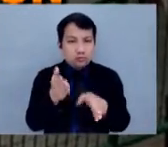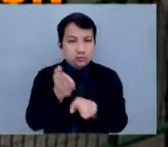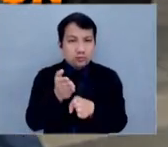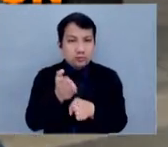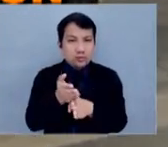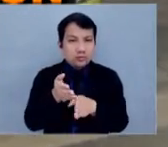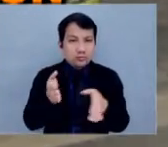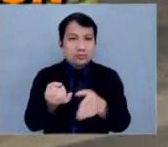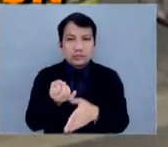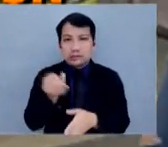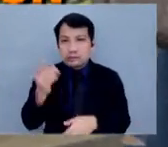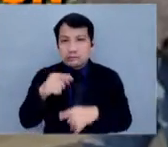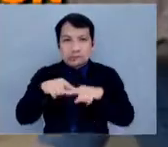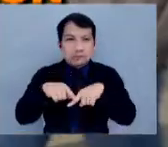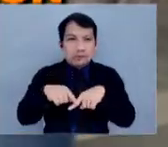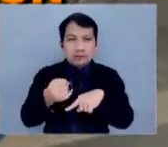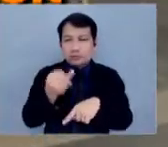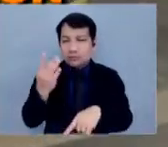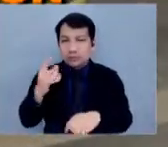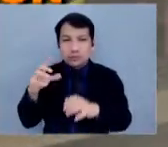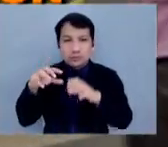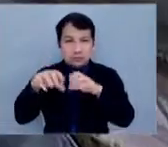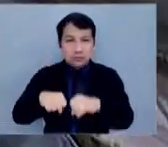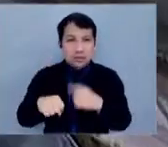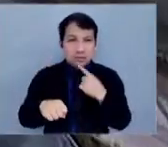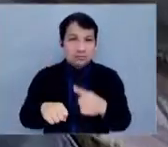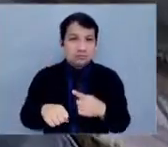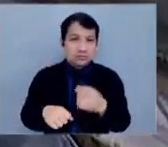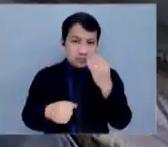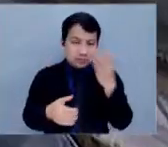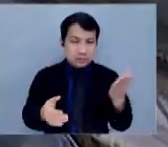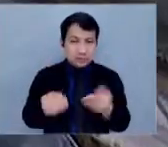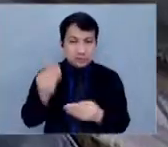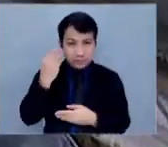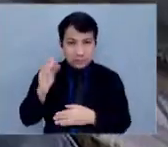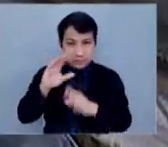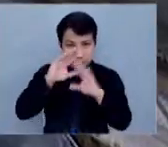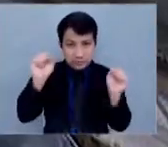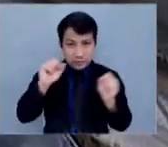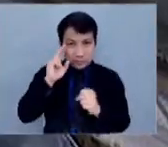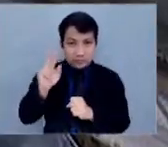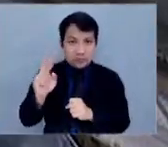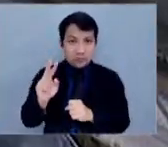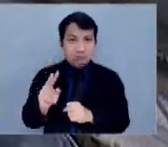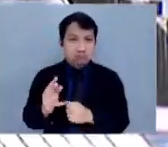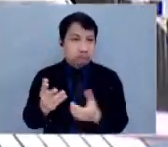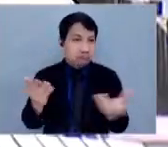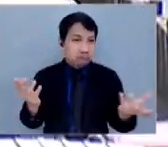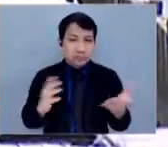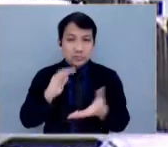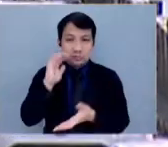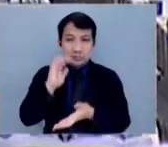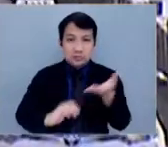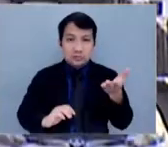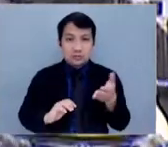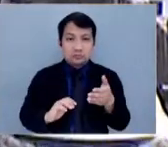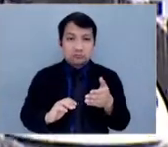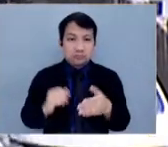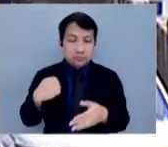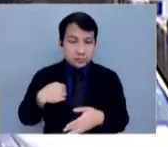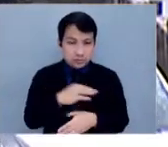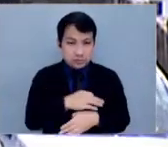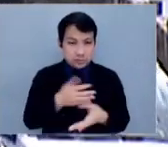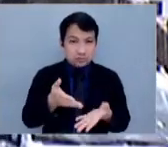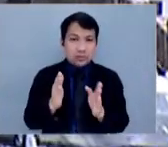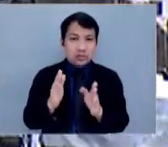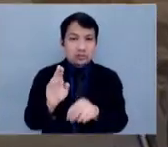beses nang nahuli. Sa gitna ng mga hulihan, nagpasya naman si Pangulong Bongbong Marcos Jr. na bawasan ang mga opisyal na pwedeng gumamit ng mga